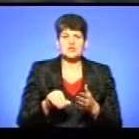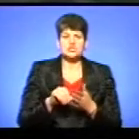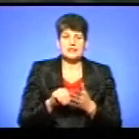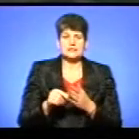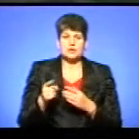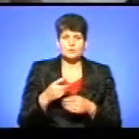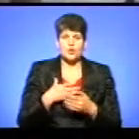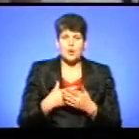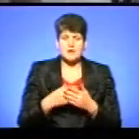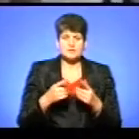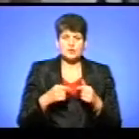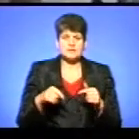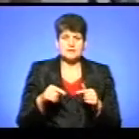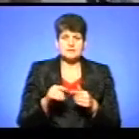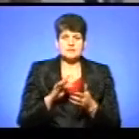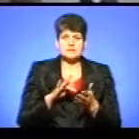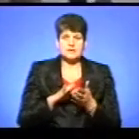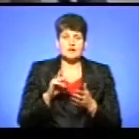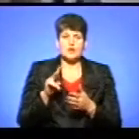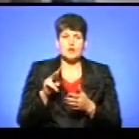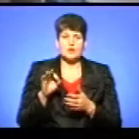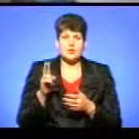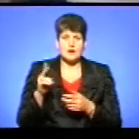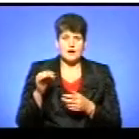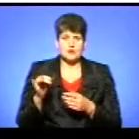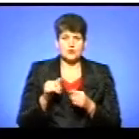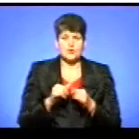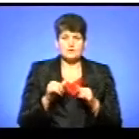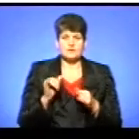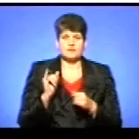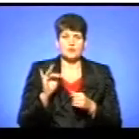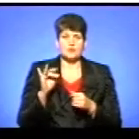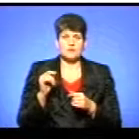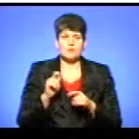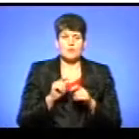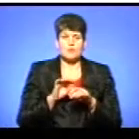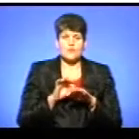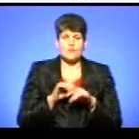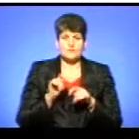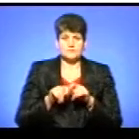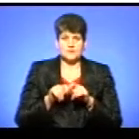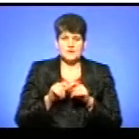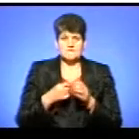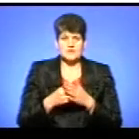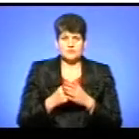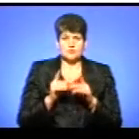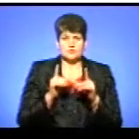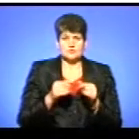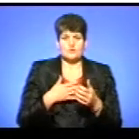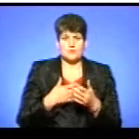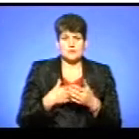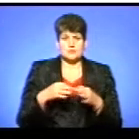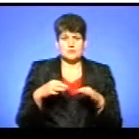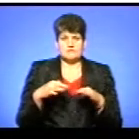громадської організації «Центр локального розвитку та громадських ініціатив» Іван Рудакевич проводив моніторинг вартості проїзду в громадському транспорті у